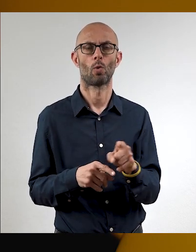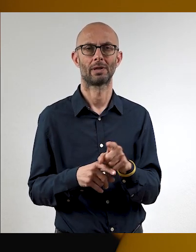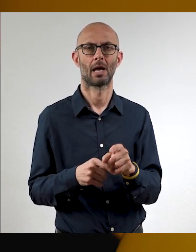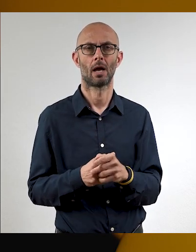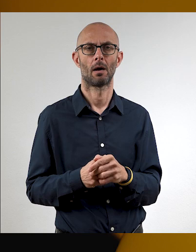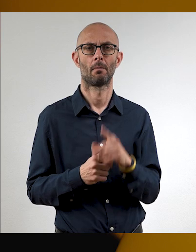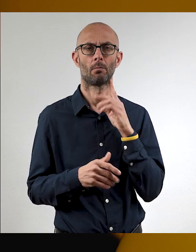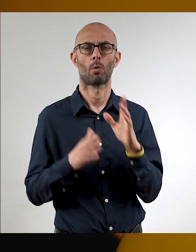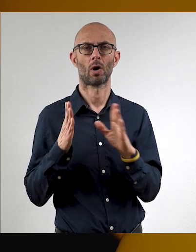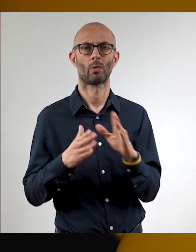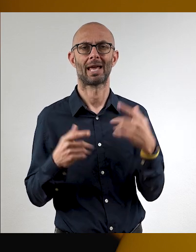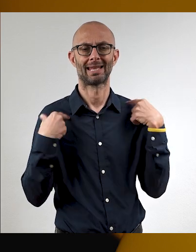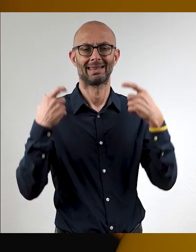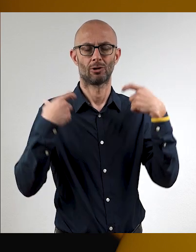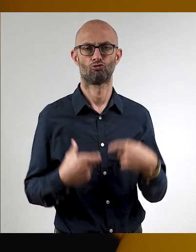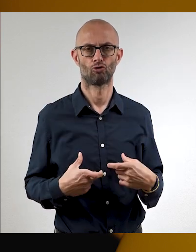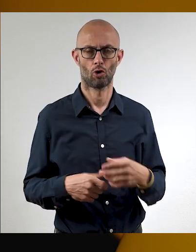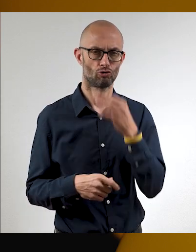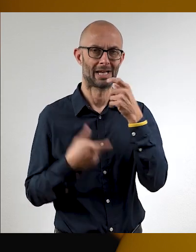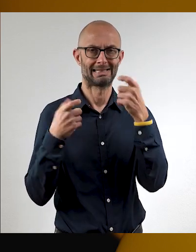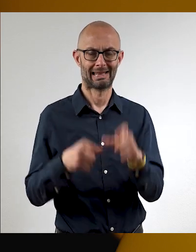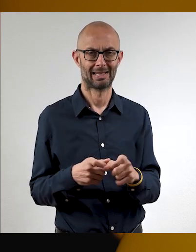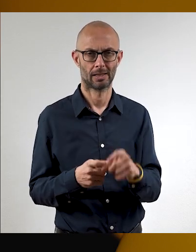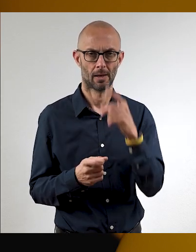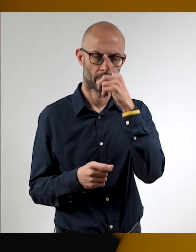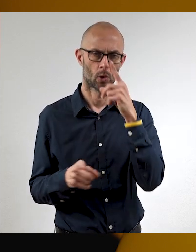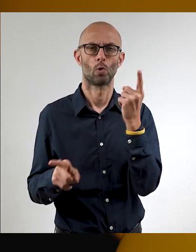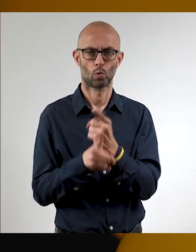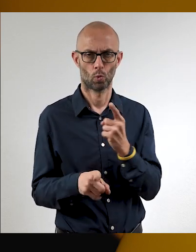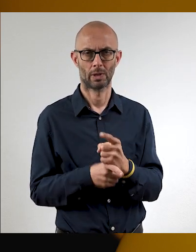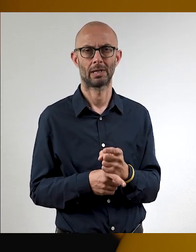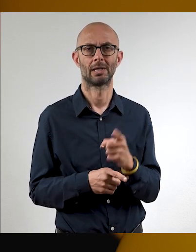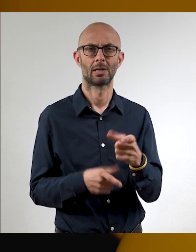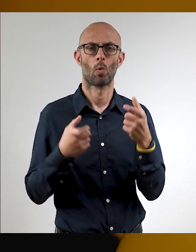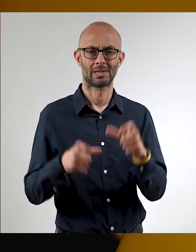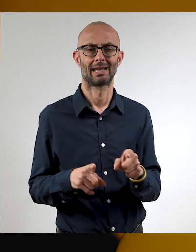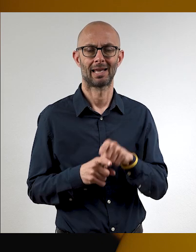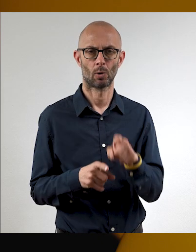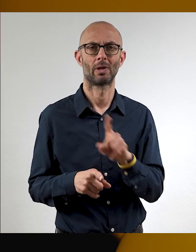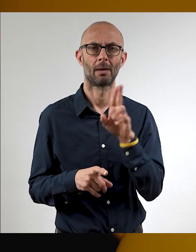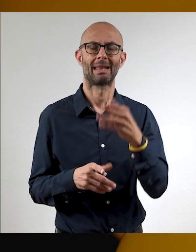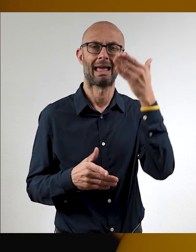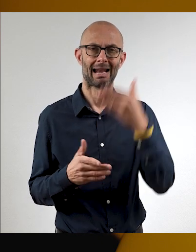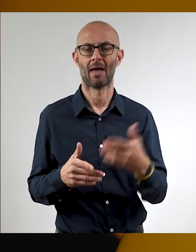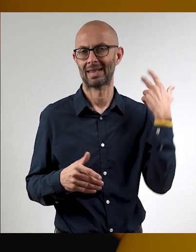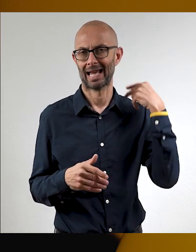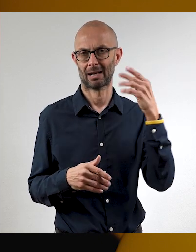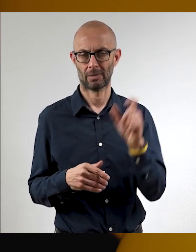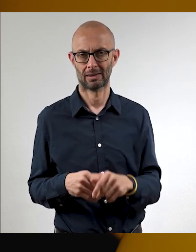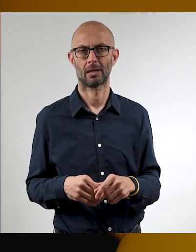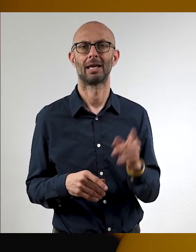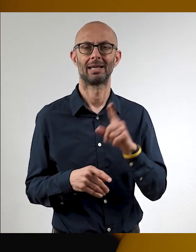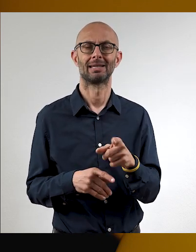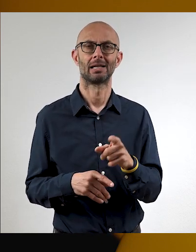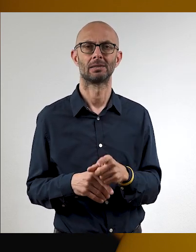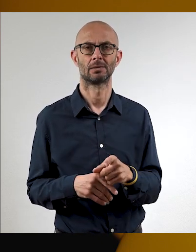da poravnate svojo držo. Če sedite, pa ravno tako se usedite tako, da imate raven hrbet in